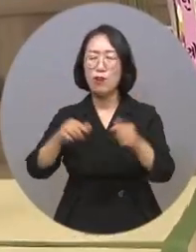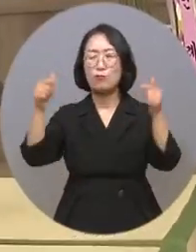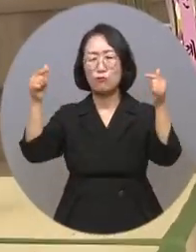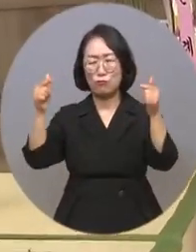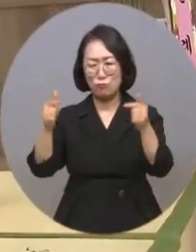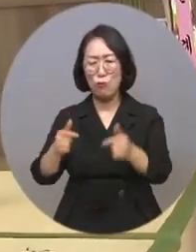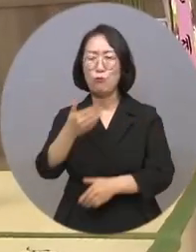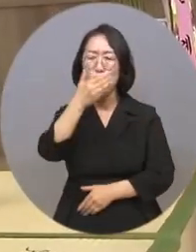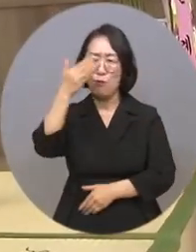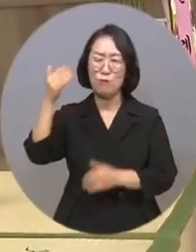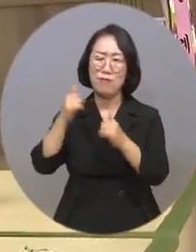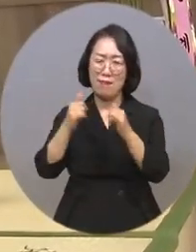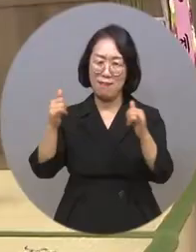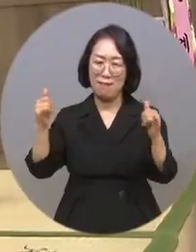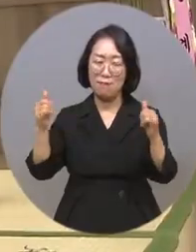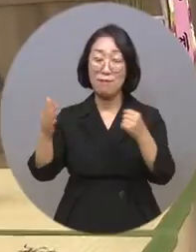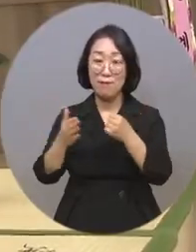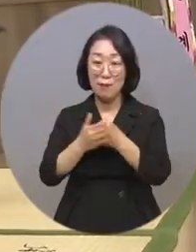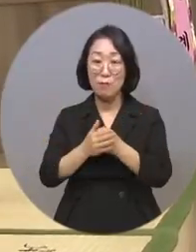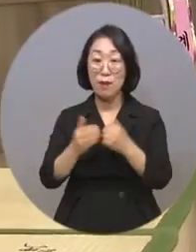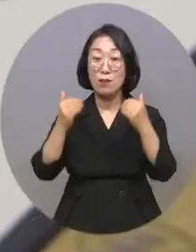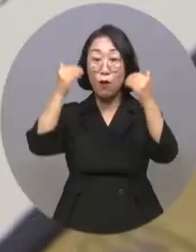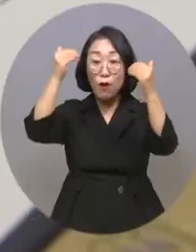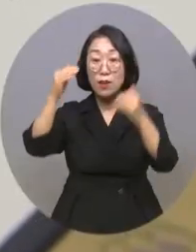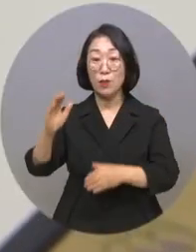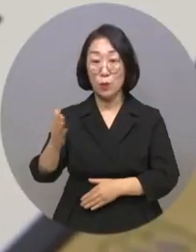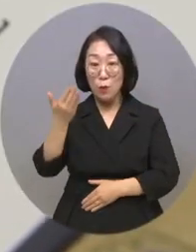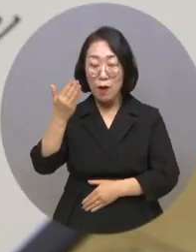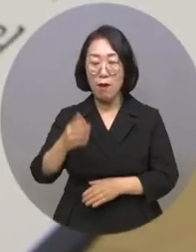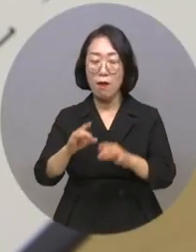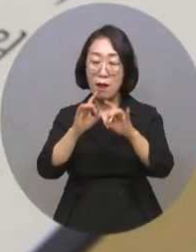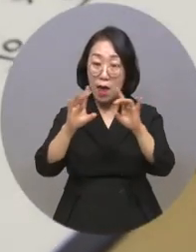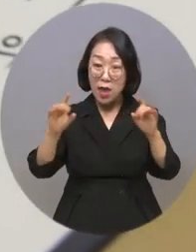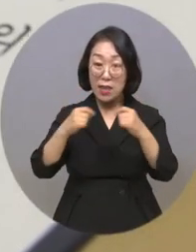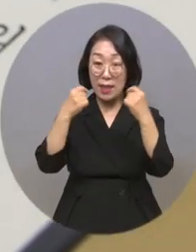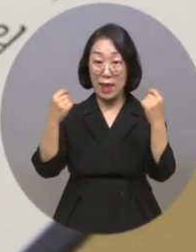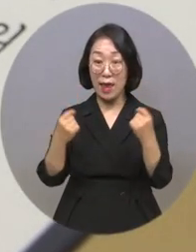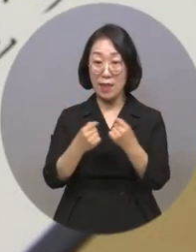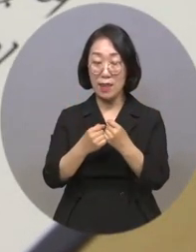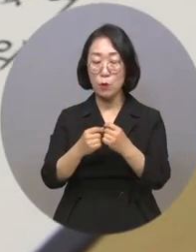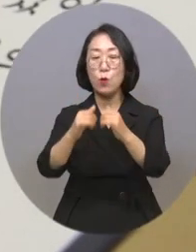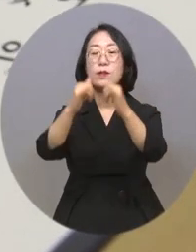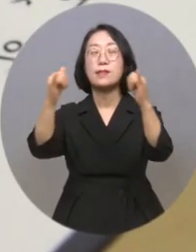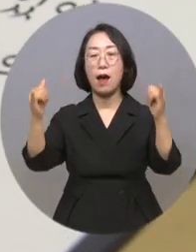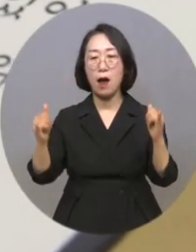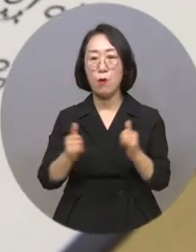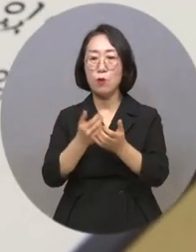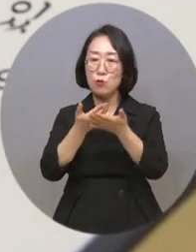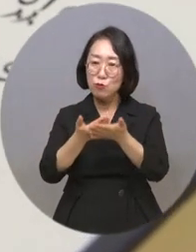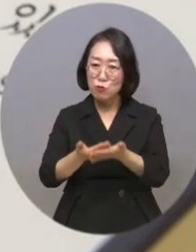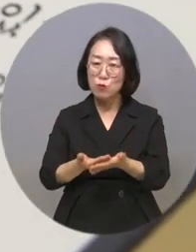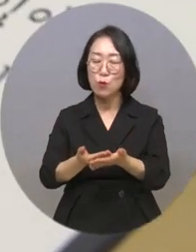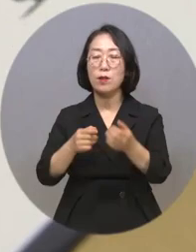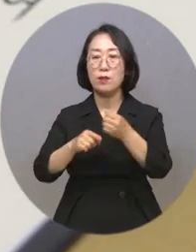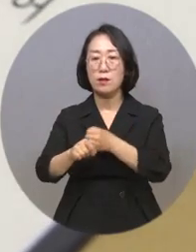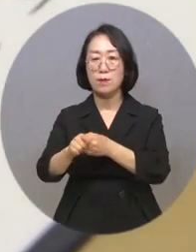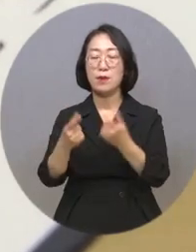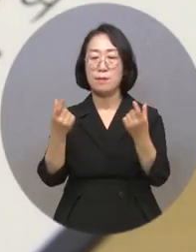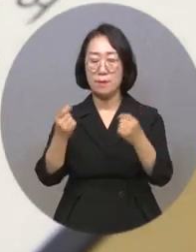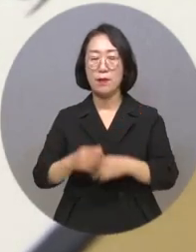있기에 이제 성인이 되었다는 것은 개인을 넘어 사회적으로도 더욱 남다른 의미를